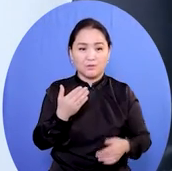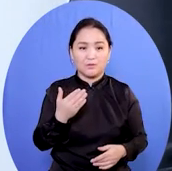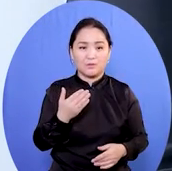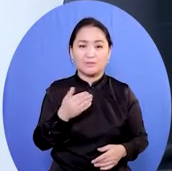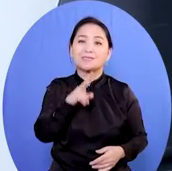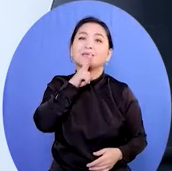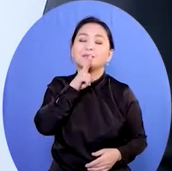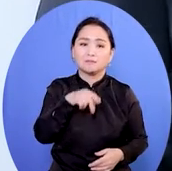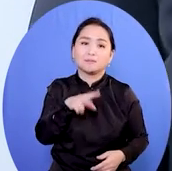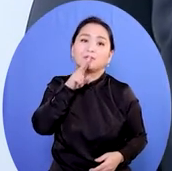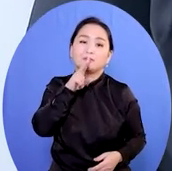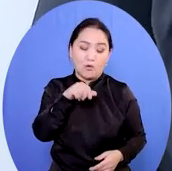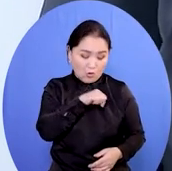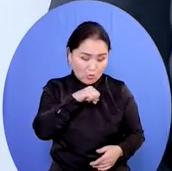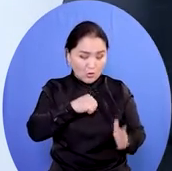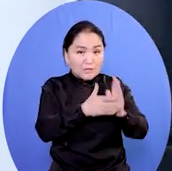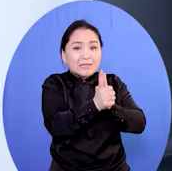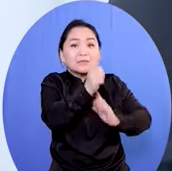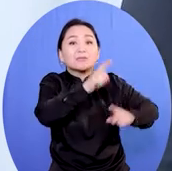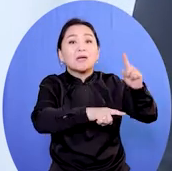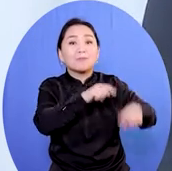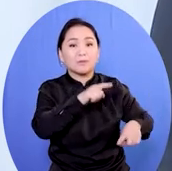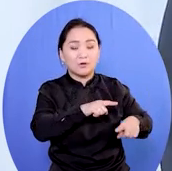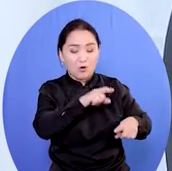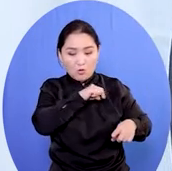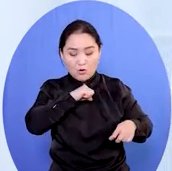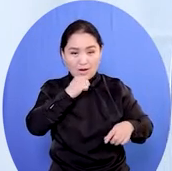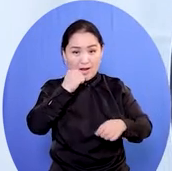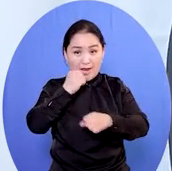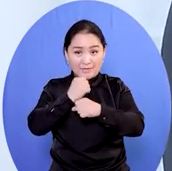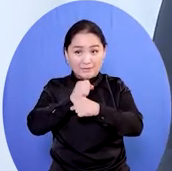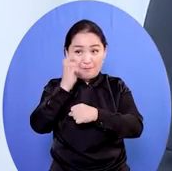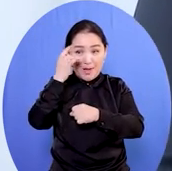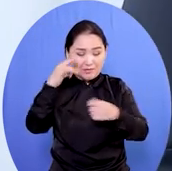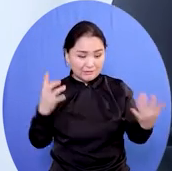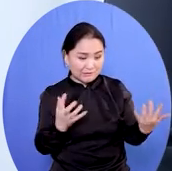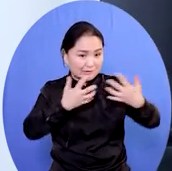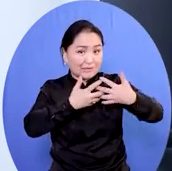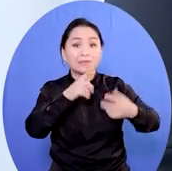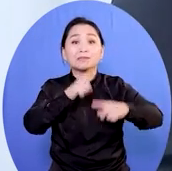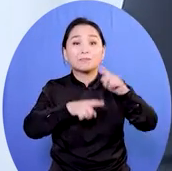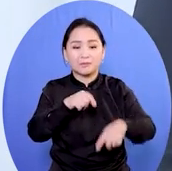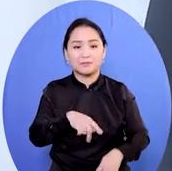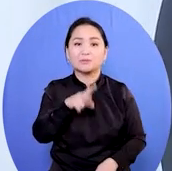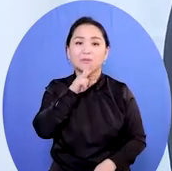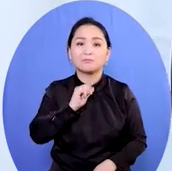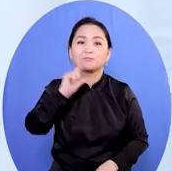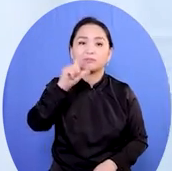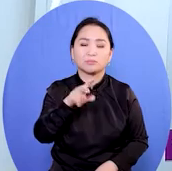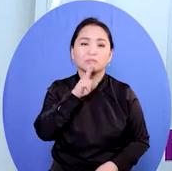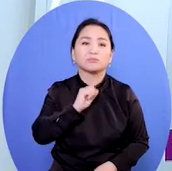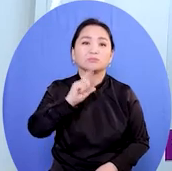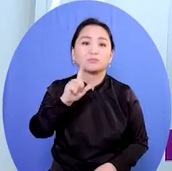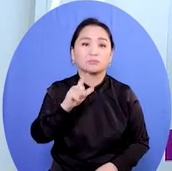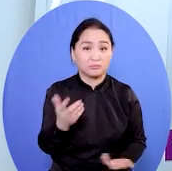их ур чадвар өгч тийм ээ. Өөрөө ямар ур чадвартай, ямар ажлын байранд тохирч чадах уу гэдгээ өөрийгөө үнэлэхгүйгээр ерөөсөө цалин өндөр гэдэг нэг гол ганцхан шаардлага